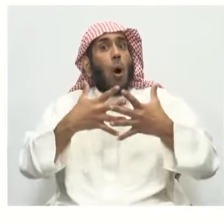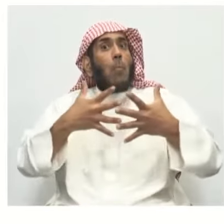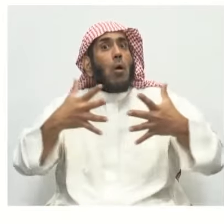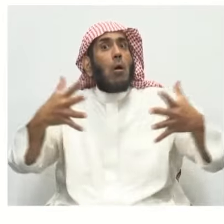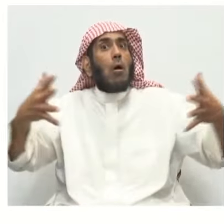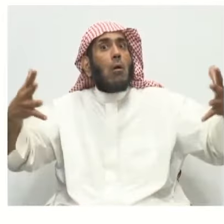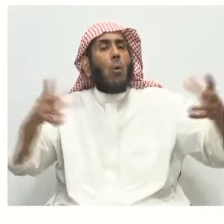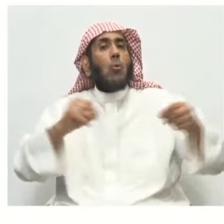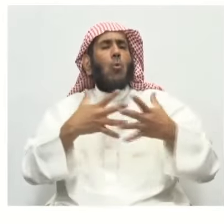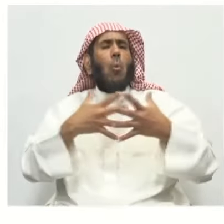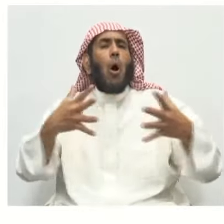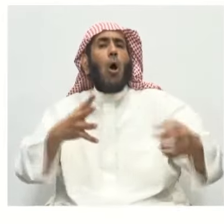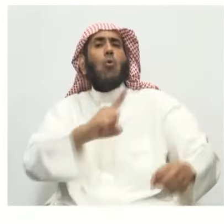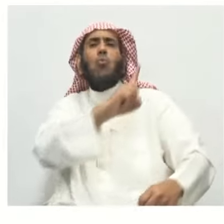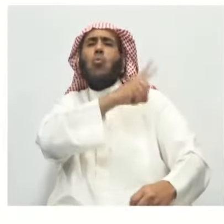من كبائر